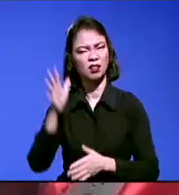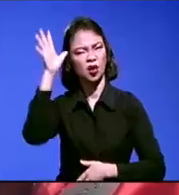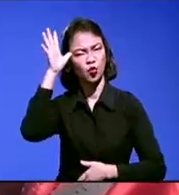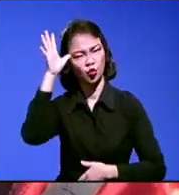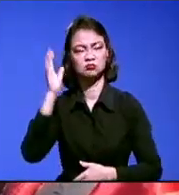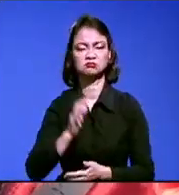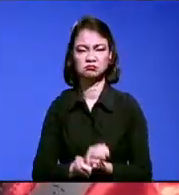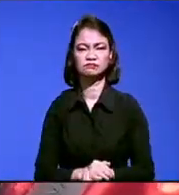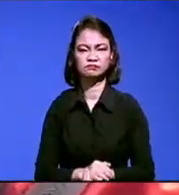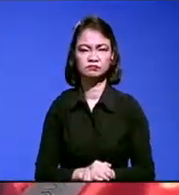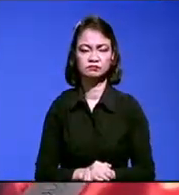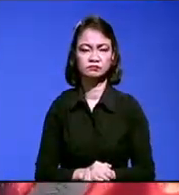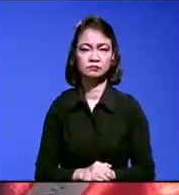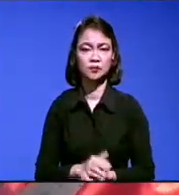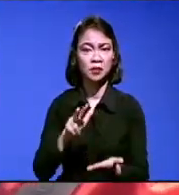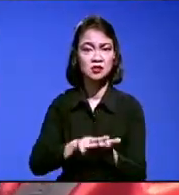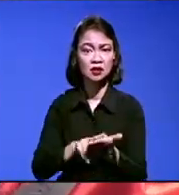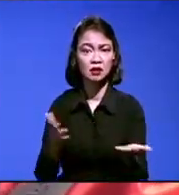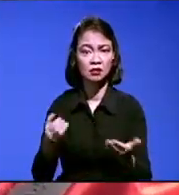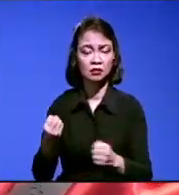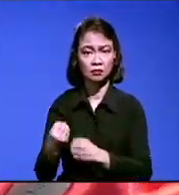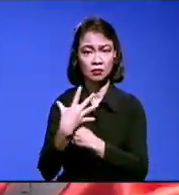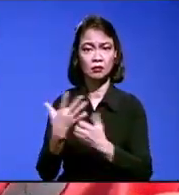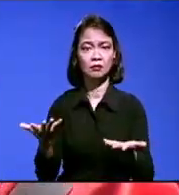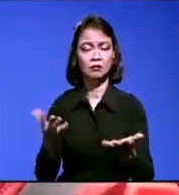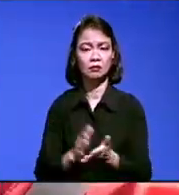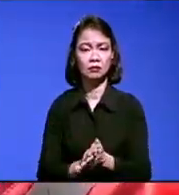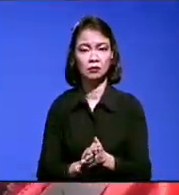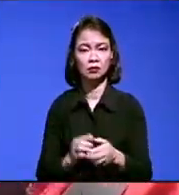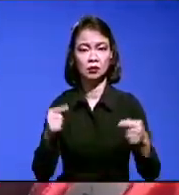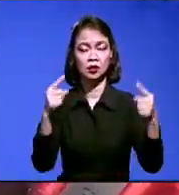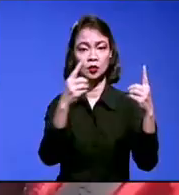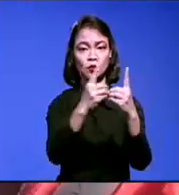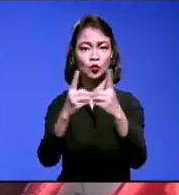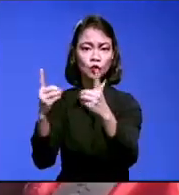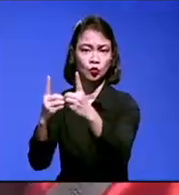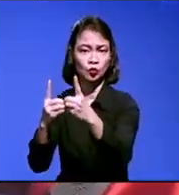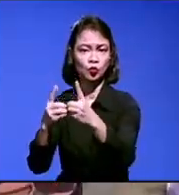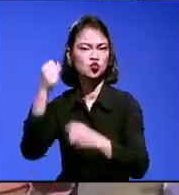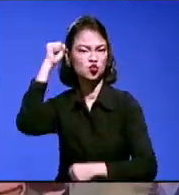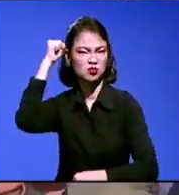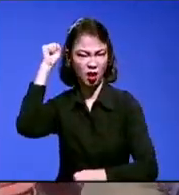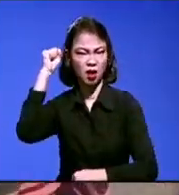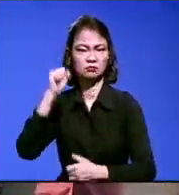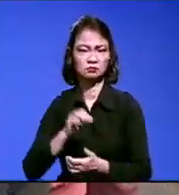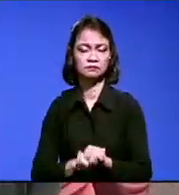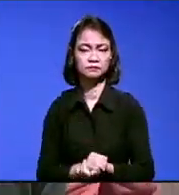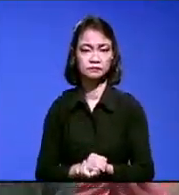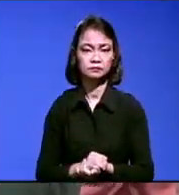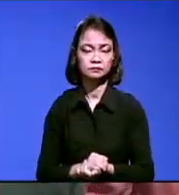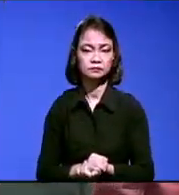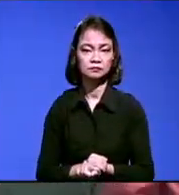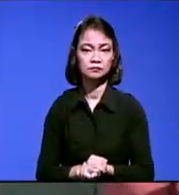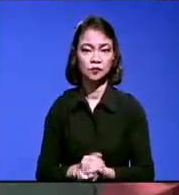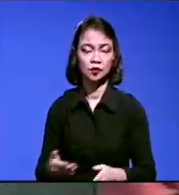mana tidak bisa memastikan sehingga agak sulit untuk men-tracing orang-orang yang dekatnya kapan dan di mana. Diperketatnya